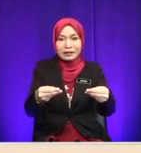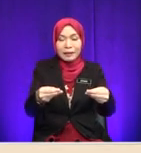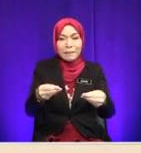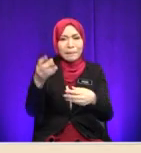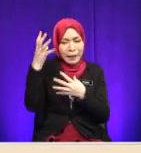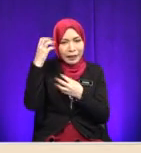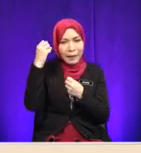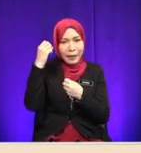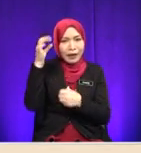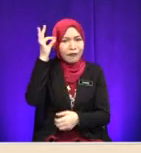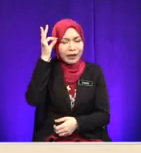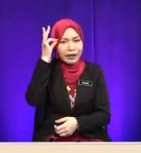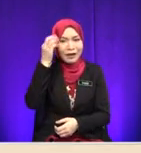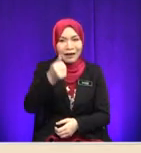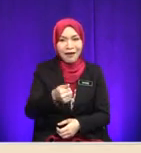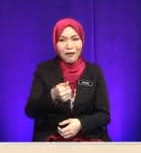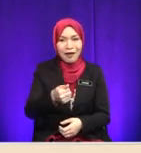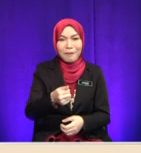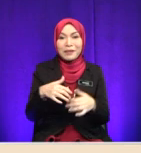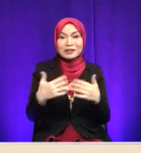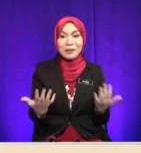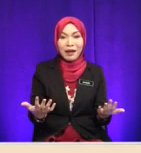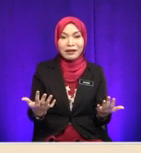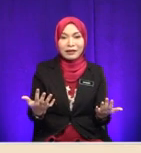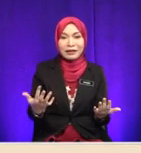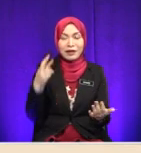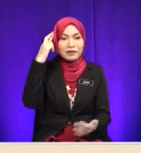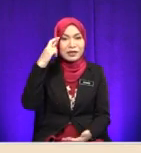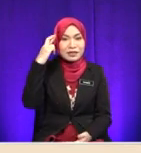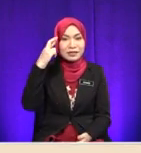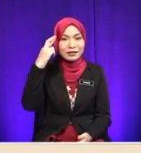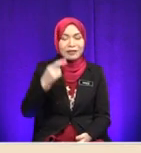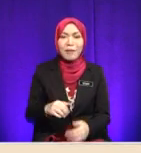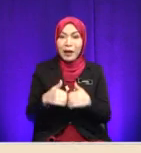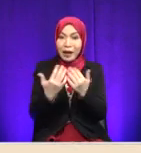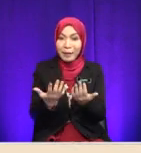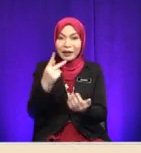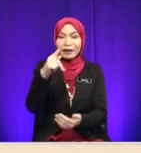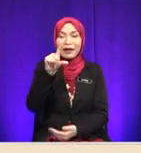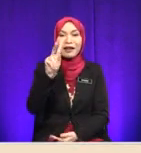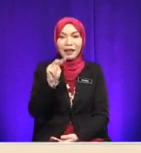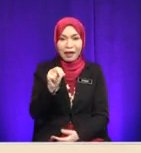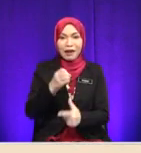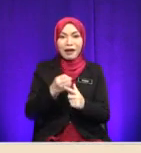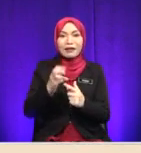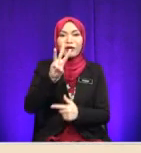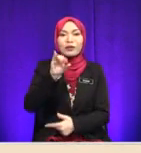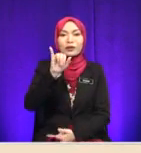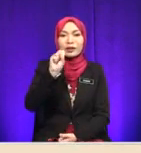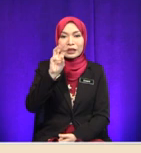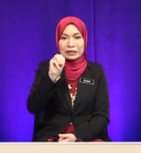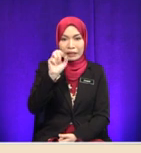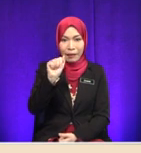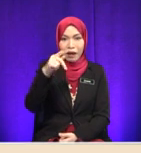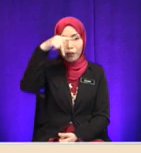bawah, iaitu Kementerian Luar Negeri ataupun Wisma Putra dapat membantu perkembangan sosial,